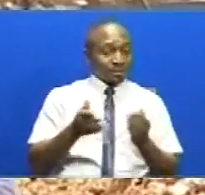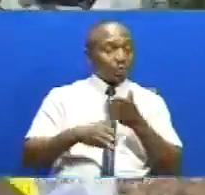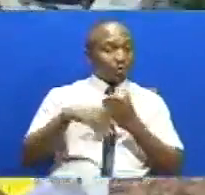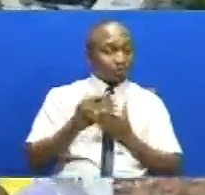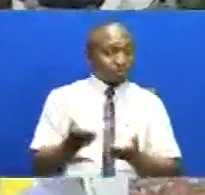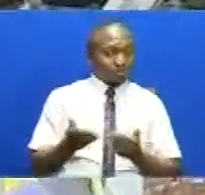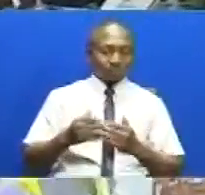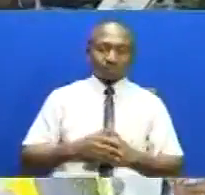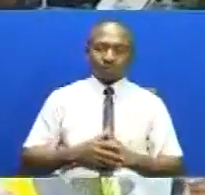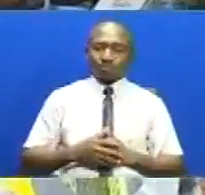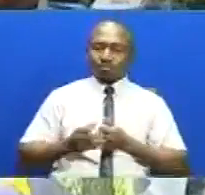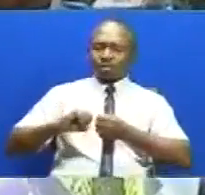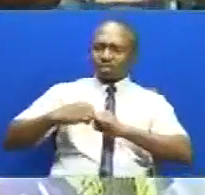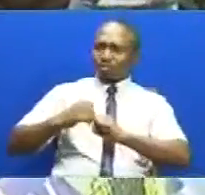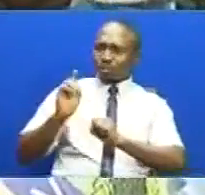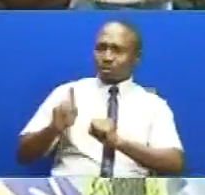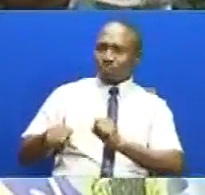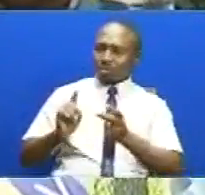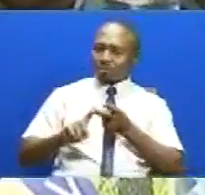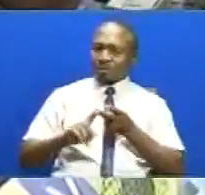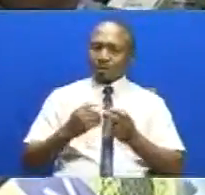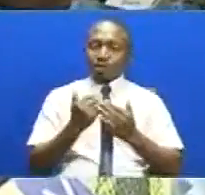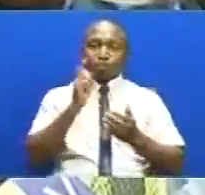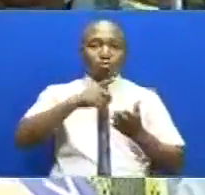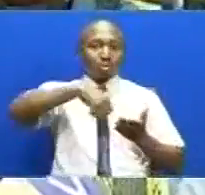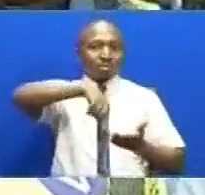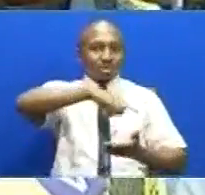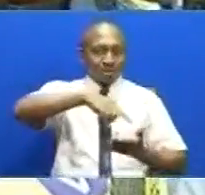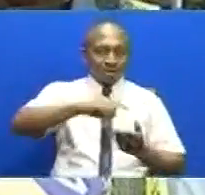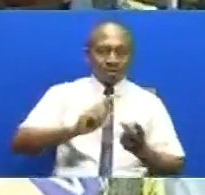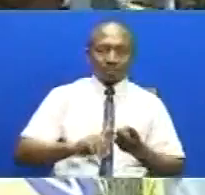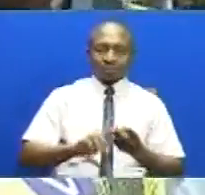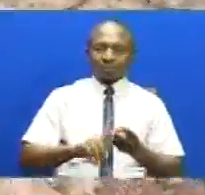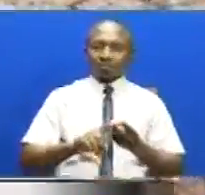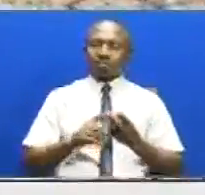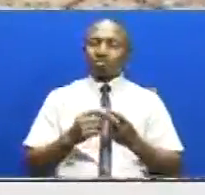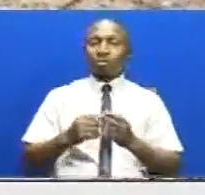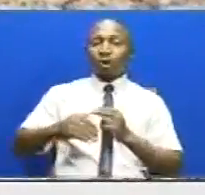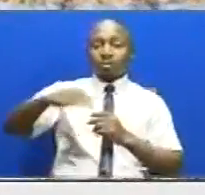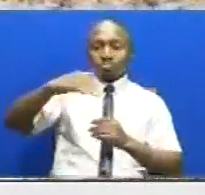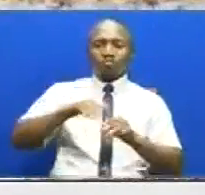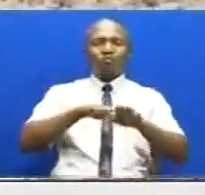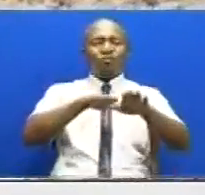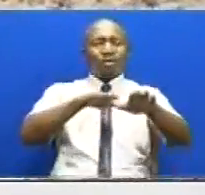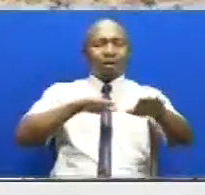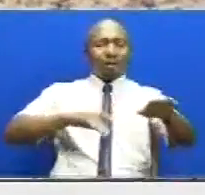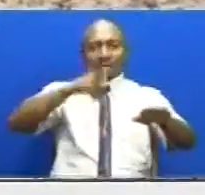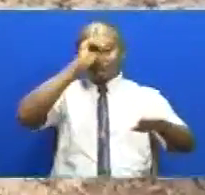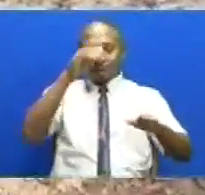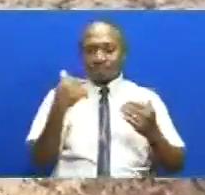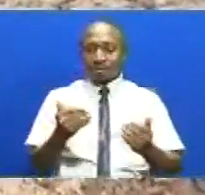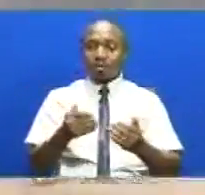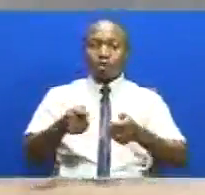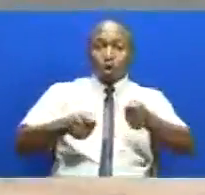huu? Changamoto zilizoko ni kwamba kwa kuwa tuko mjini traffic iko kubwa mno. Kwa hiyo ni kucontrol hiyo